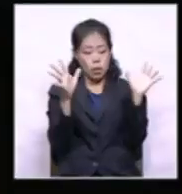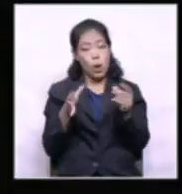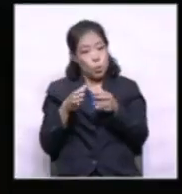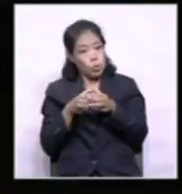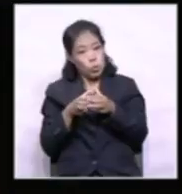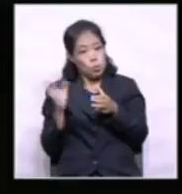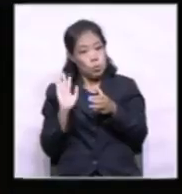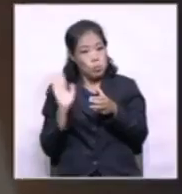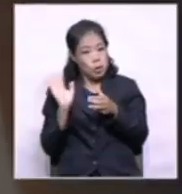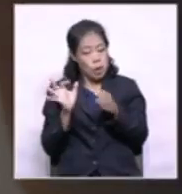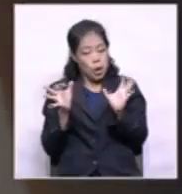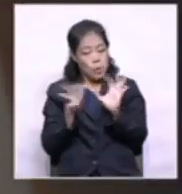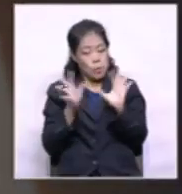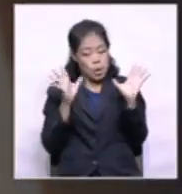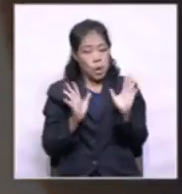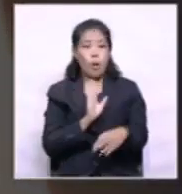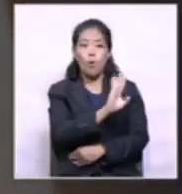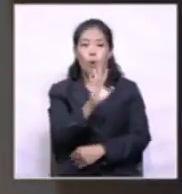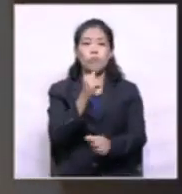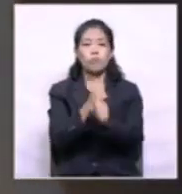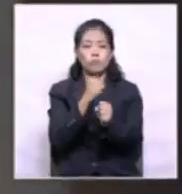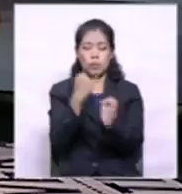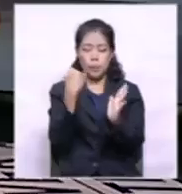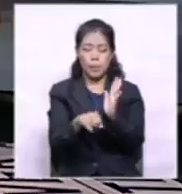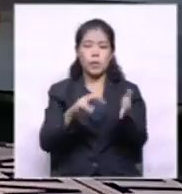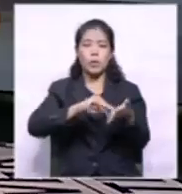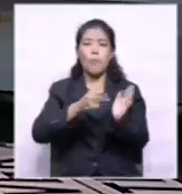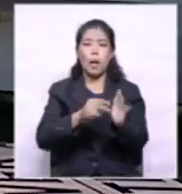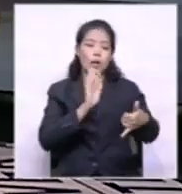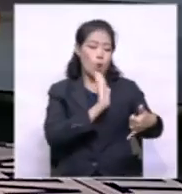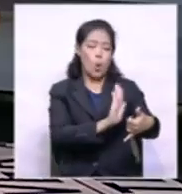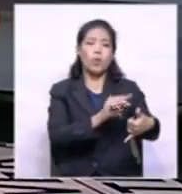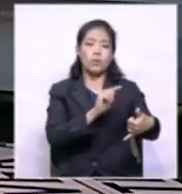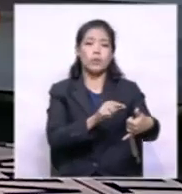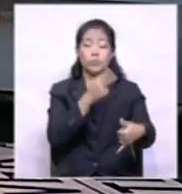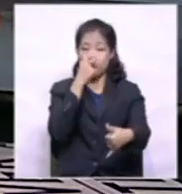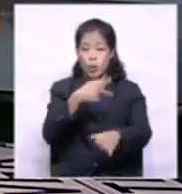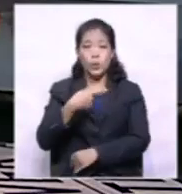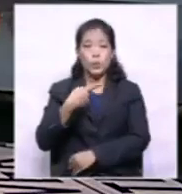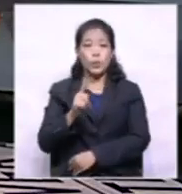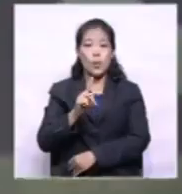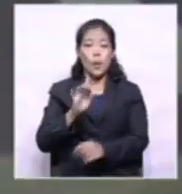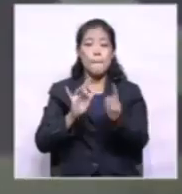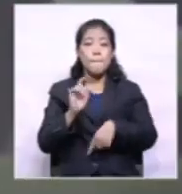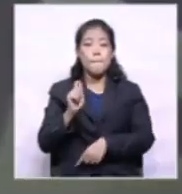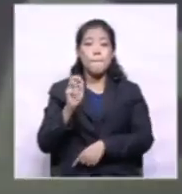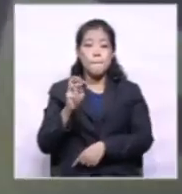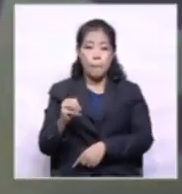ลาดแล้วมันก็เฉพาะตัวทั้งนั้นแหละฮะเวลาคนทำผิดอ่ะ เดี๋ยวรอดูพิกป้อมไปเคลียร์วันนี้ว่าจะเข้า